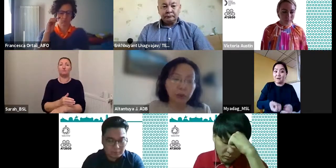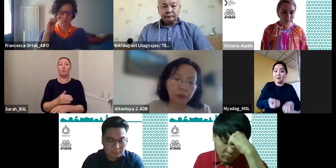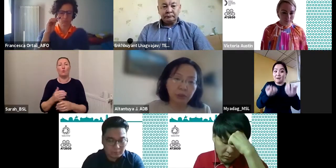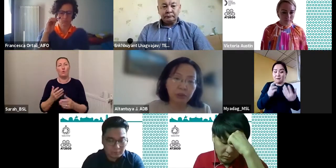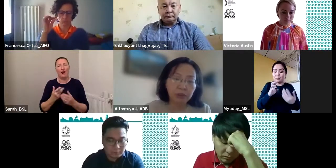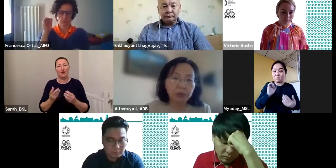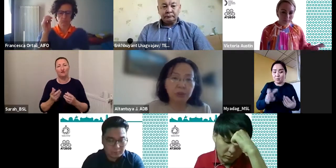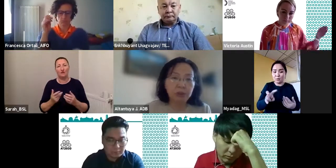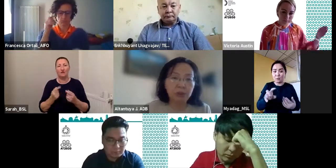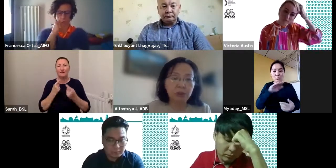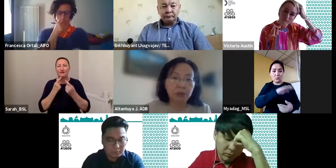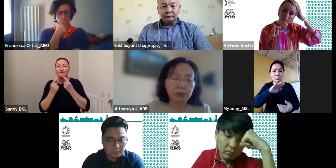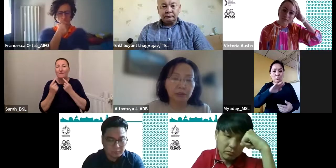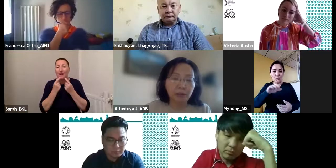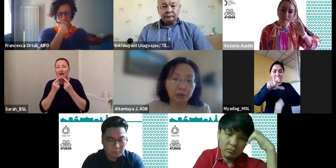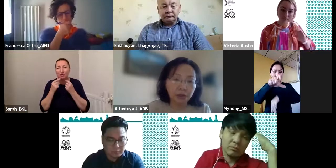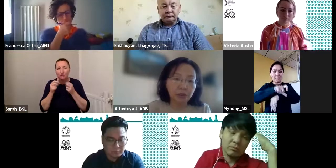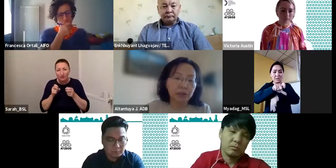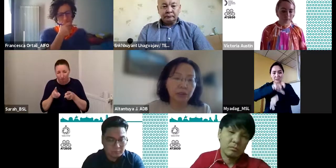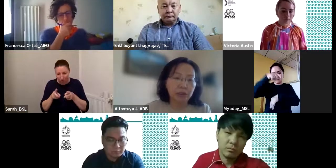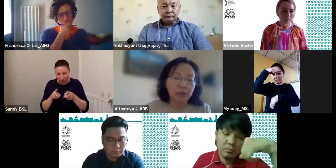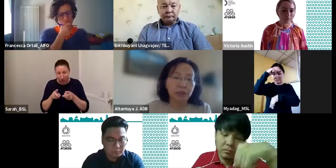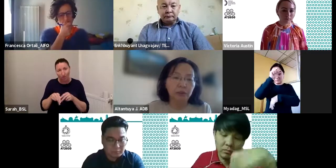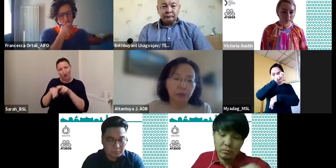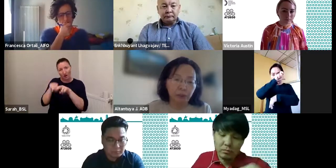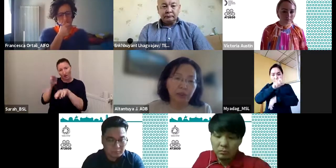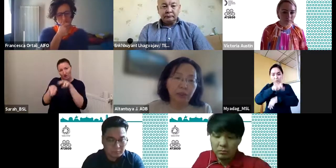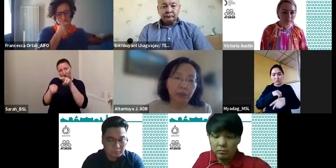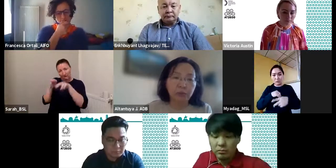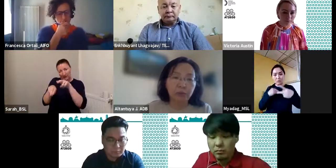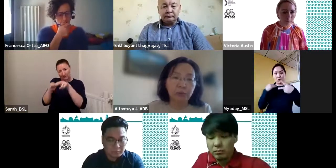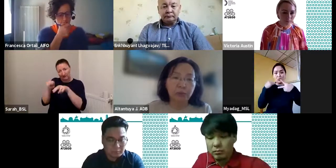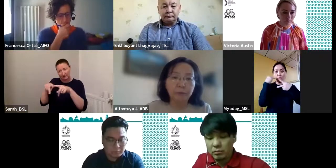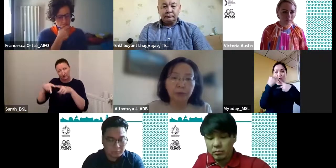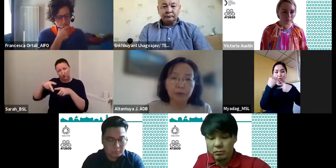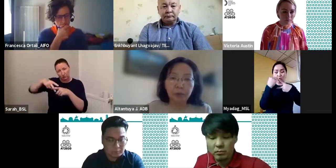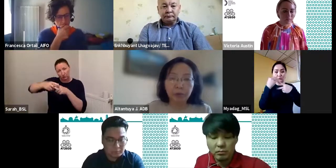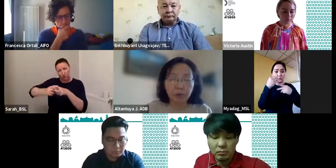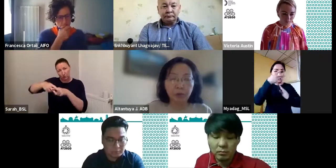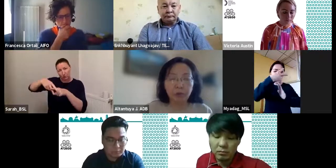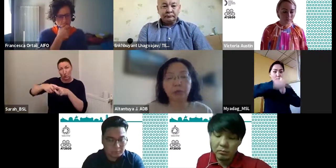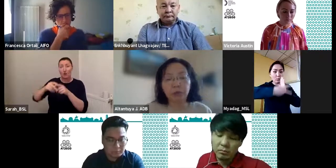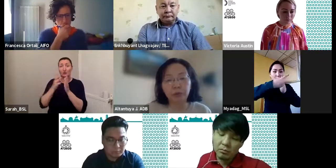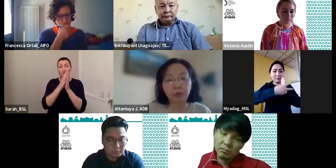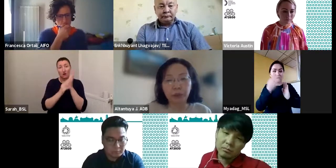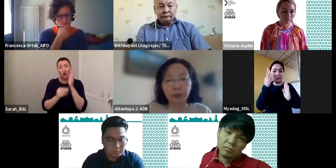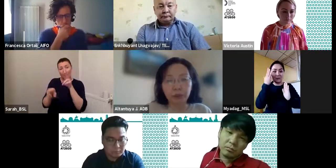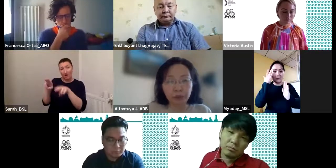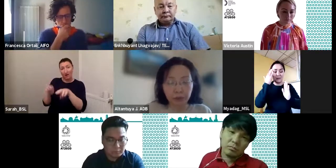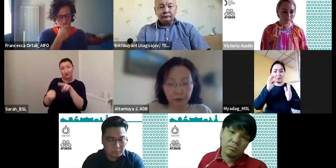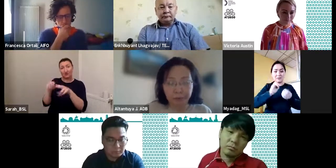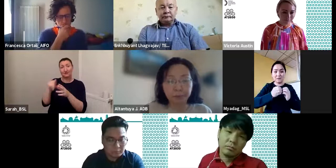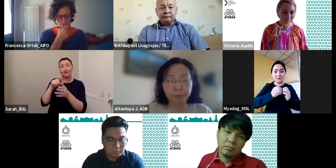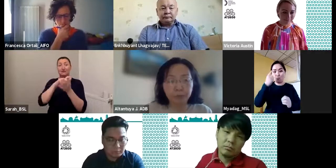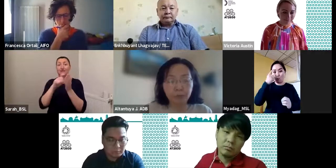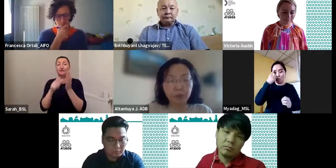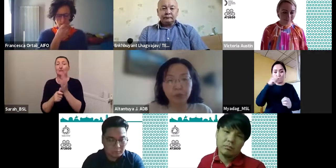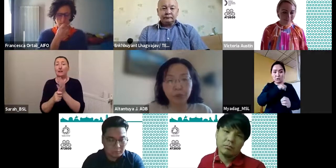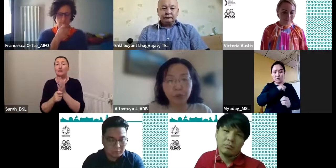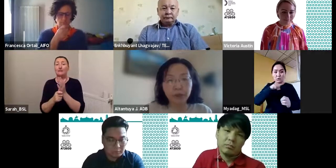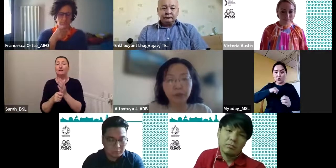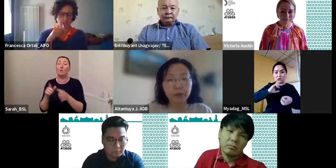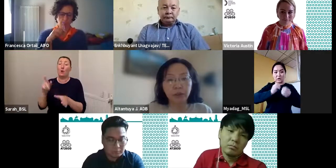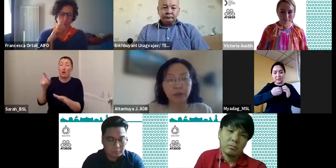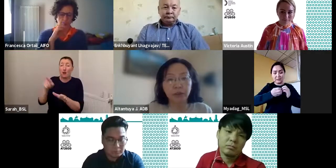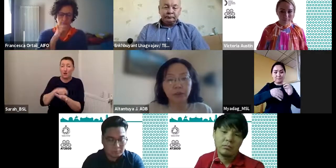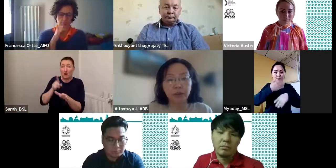нөгөө хүүхдийн мэрэгжлийн эмчнэрээр хийлэгдэг хоёр дахь шатлын үнэлгээний аргачлалууд байгаа. Эдрийг одоо Монголд бол нэвтрүүлье гэж бид нар